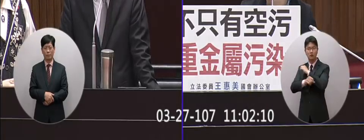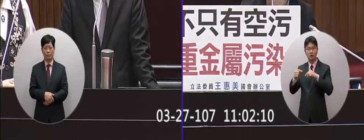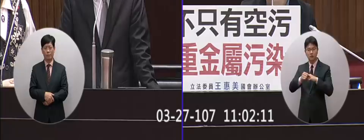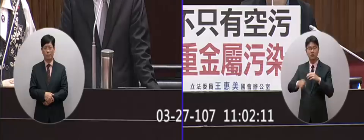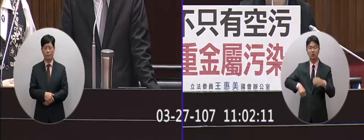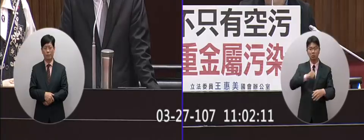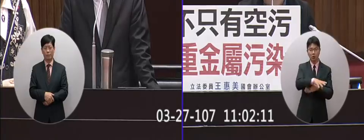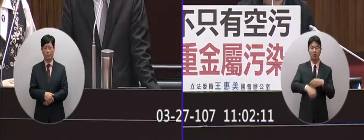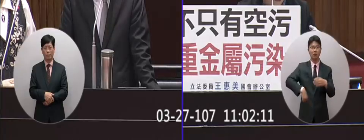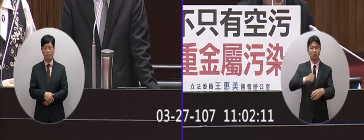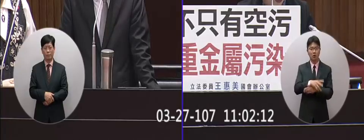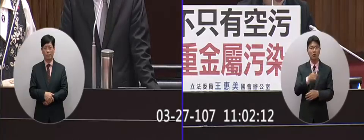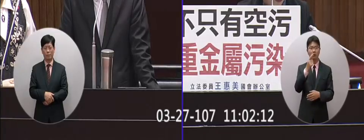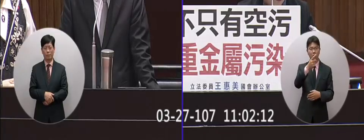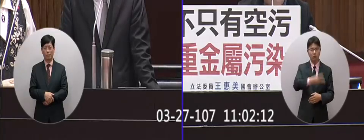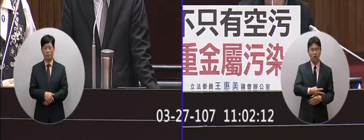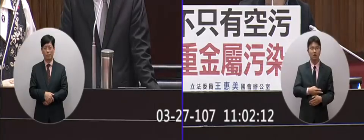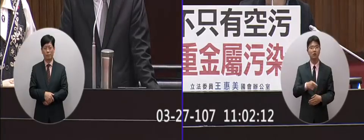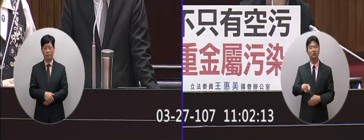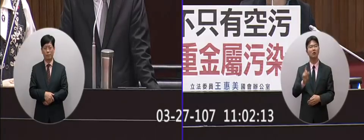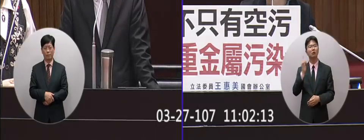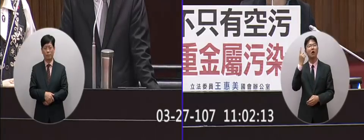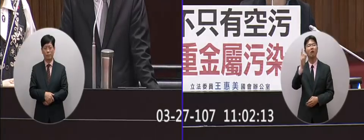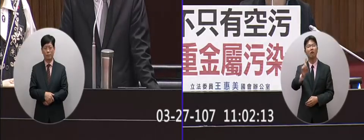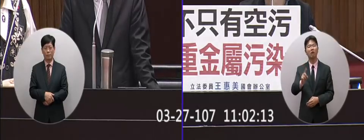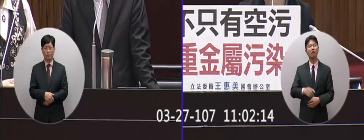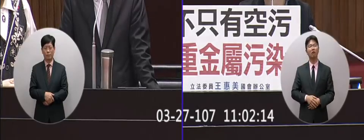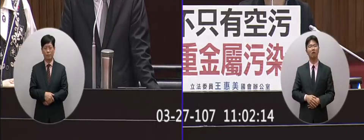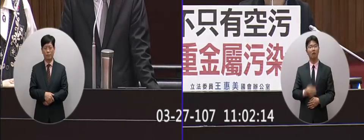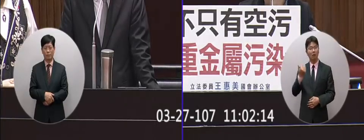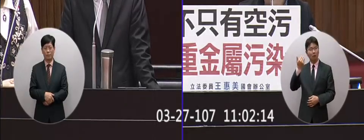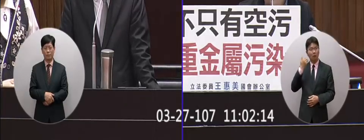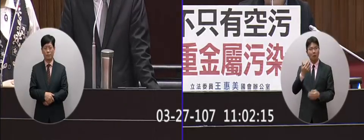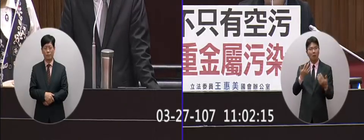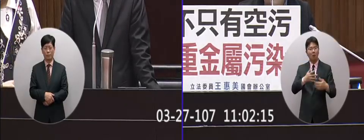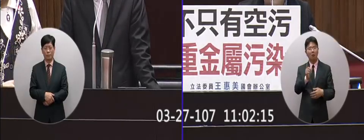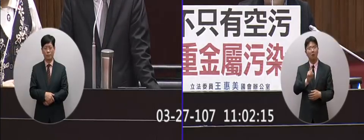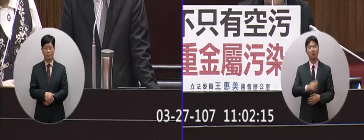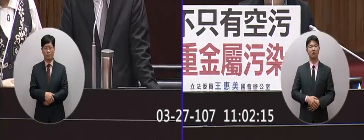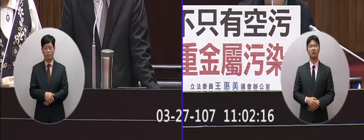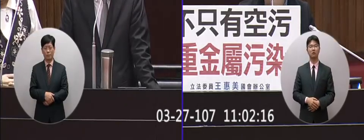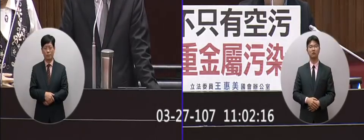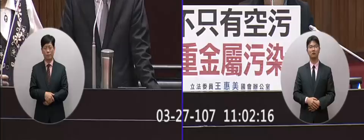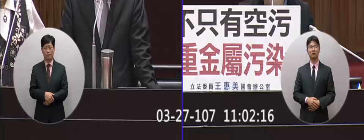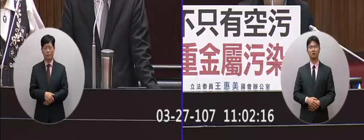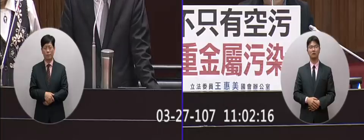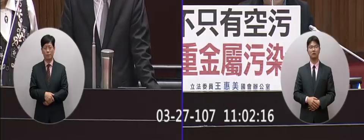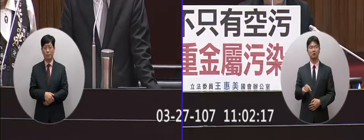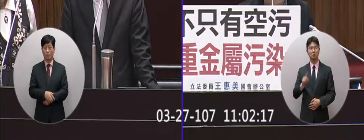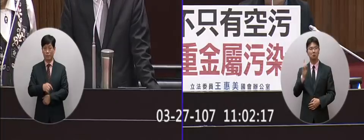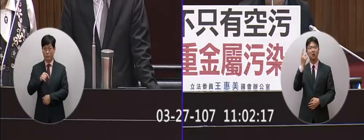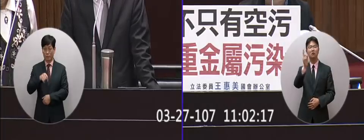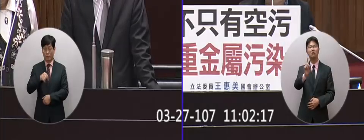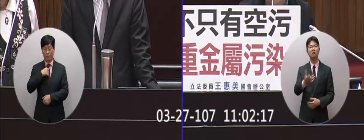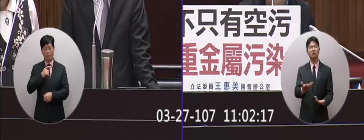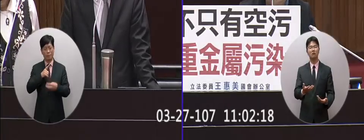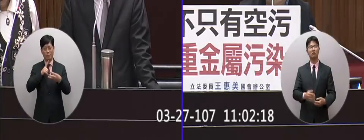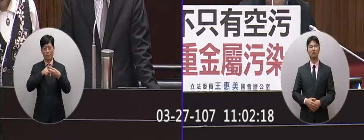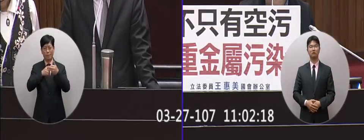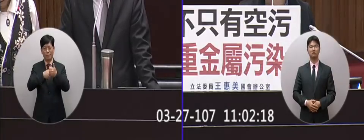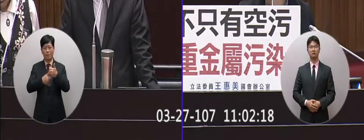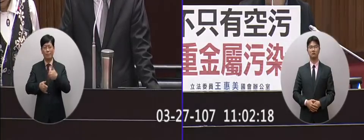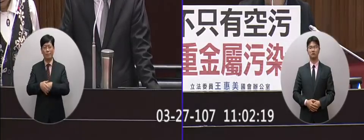底是什么原因让你们投资再投资？背后的内幕到底是什么？ 这个 为什么会这样？ 这王委员